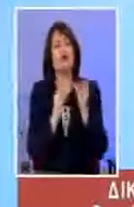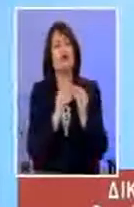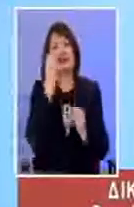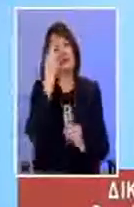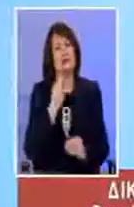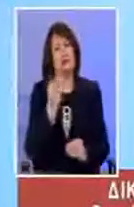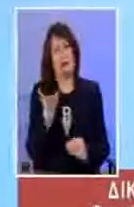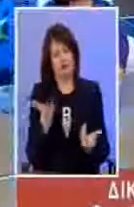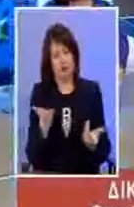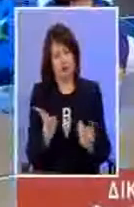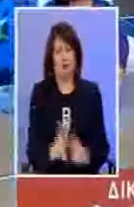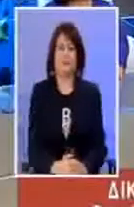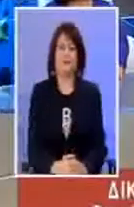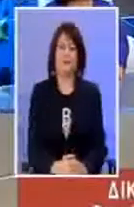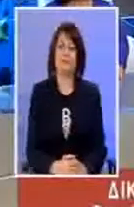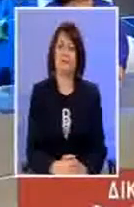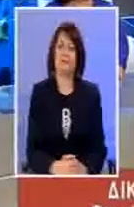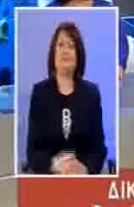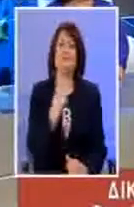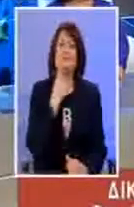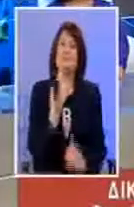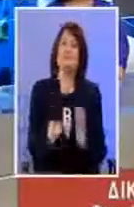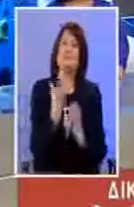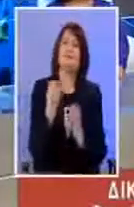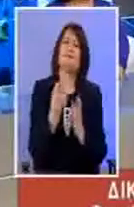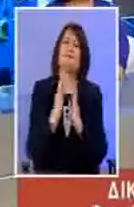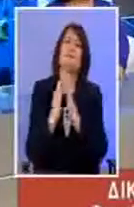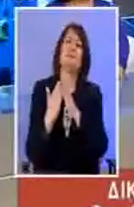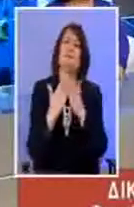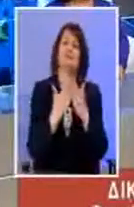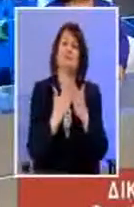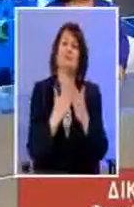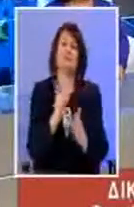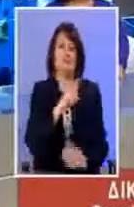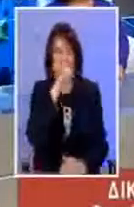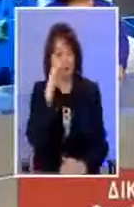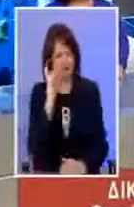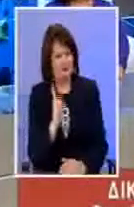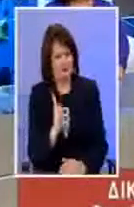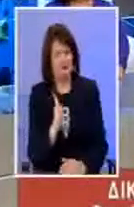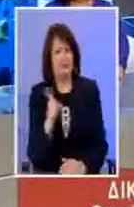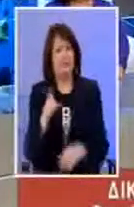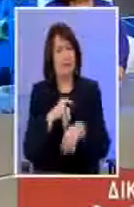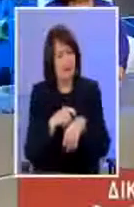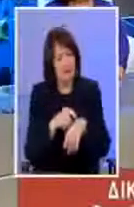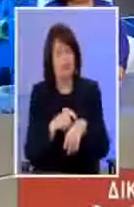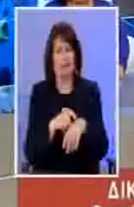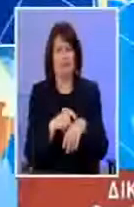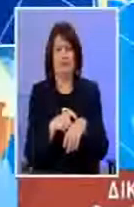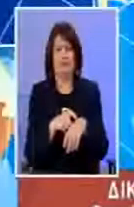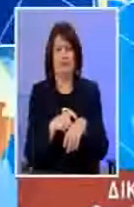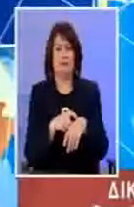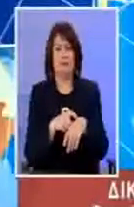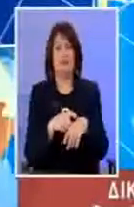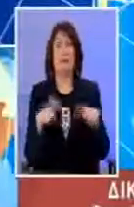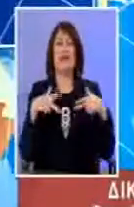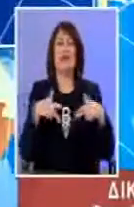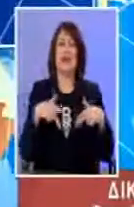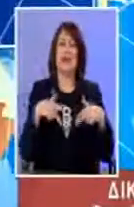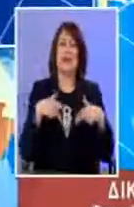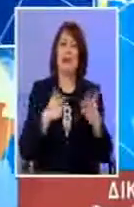μιλάμε για σύγχρονα βιβλία, δεν μιλάμε παλιά βιβλία που είναι πιο δύσκολο, αλλά ακόμα και σήμερα. Οπότε